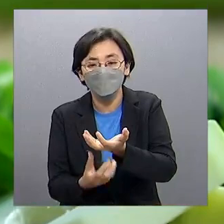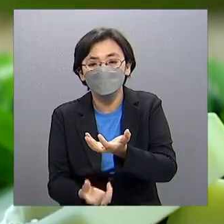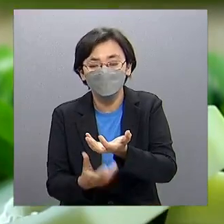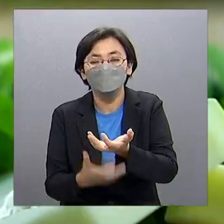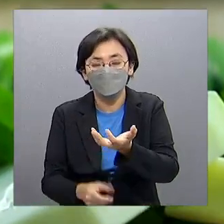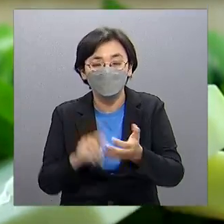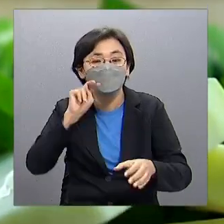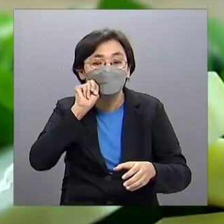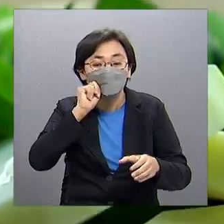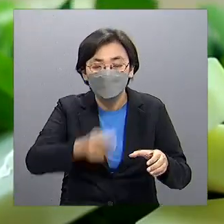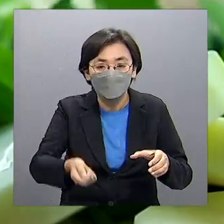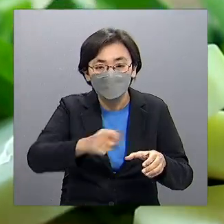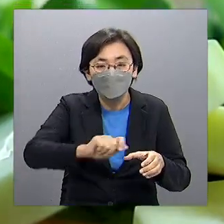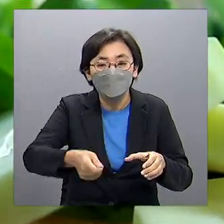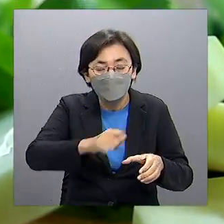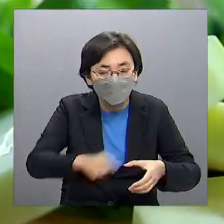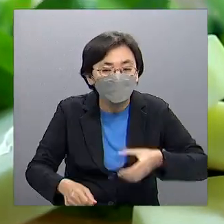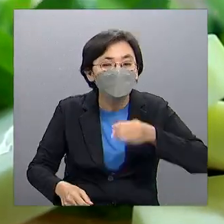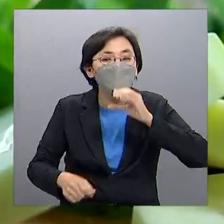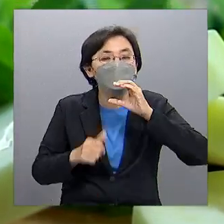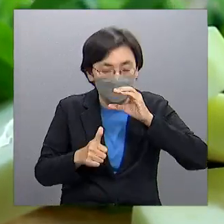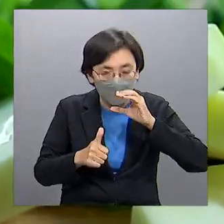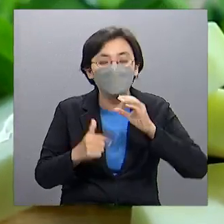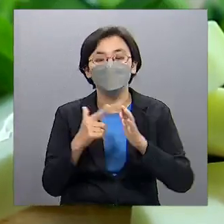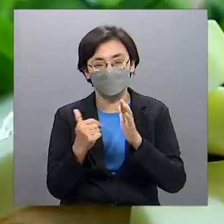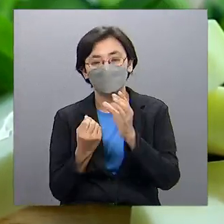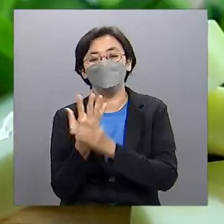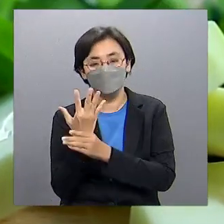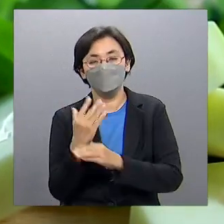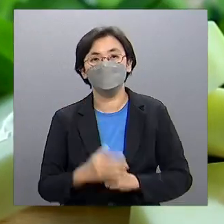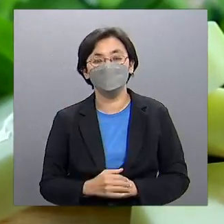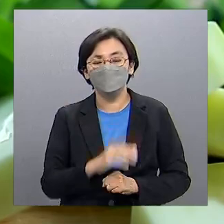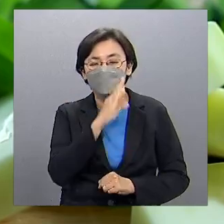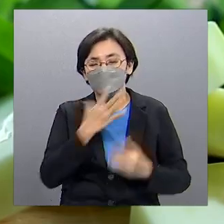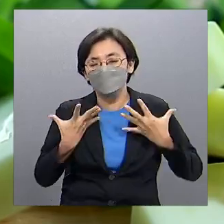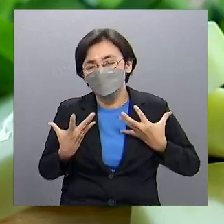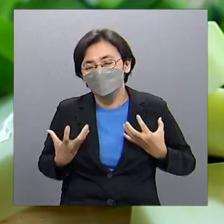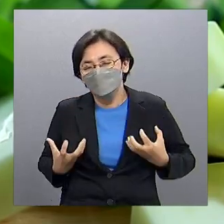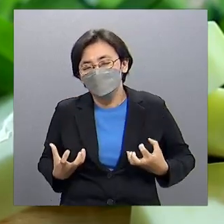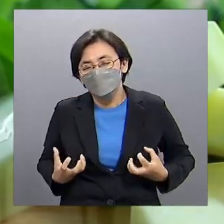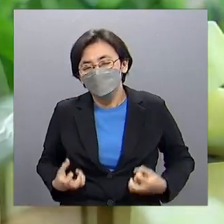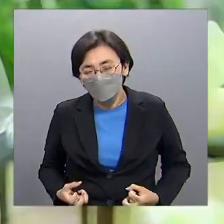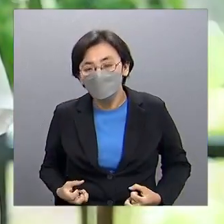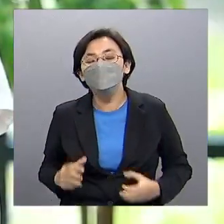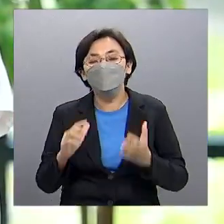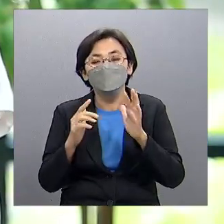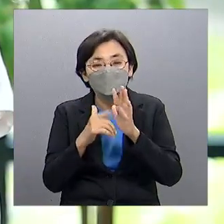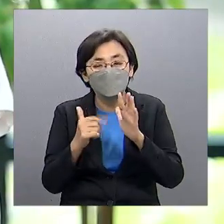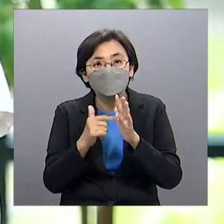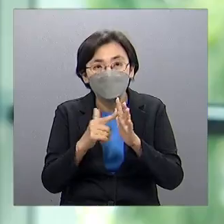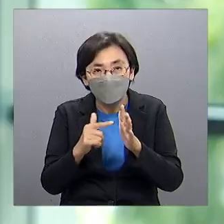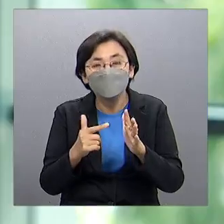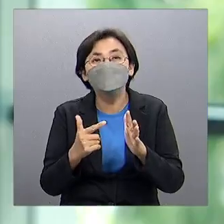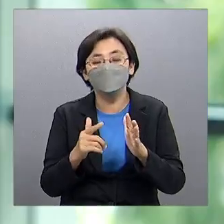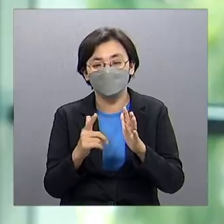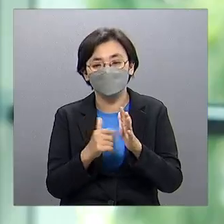คือถือว่าเป็นสมุนไพรชนิดนึงเหมือนกัน ใช่ครับนอกจากว่าปวดเมื่อยหนักๆเนี่ยอาจจะไปใช้ยาเขาเรียกว่าที่มีฤทธิ์แรงและเป็นตำรับมากก